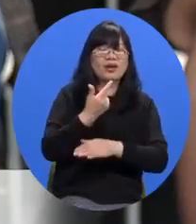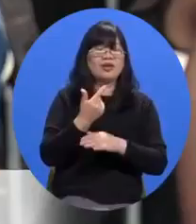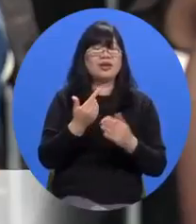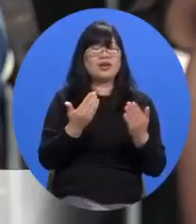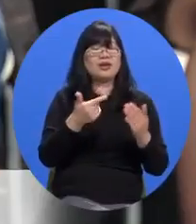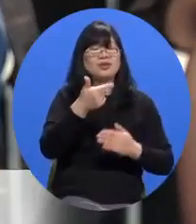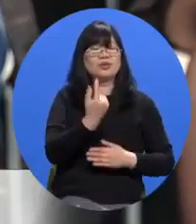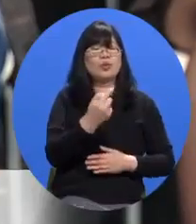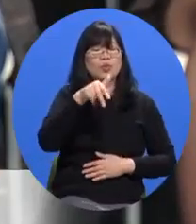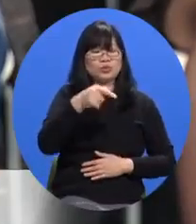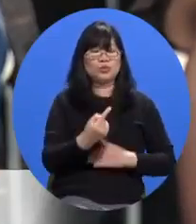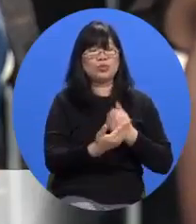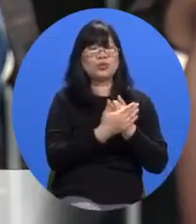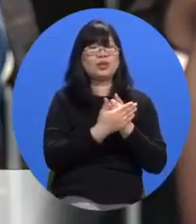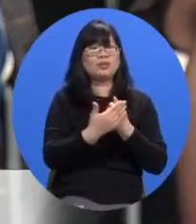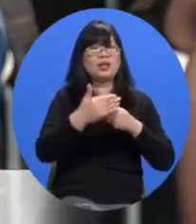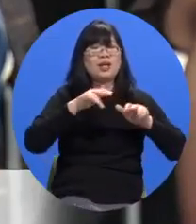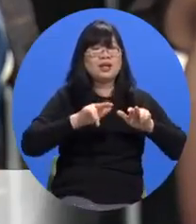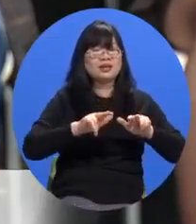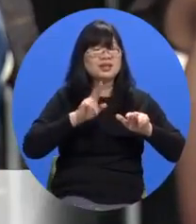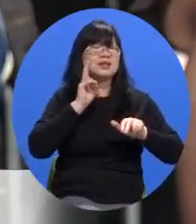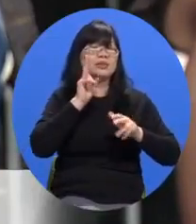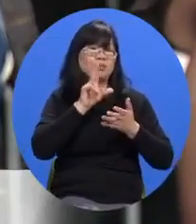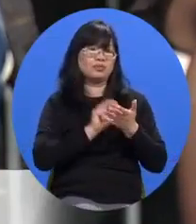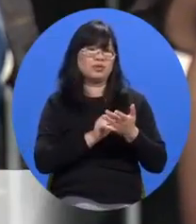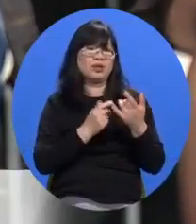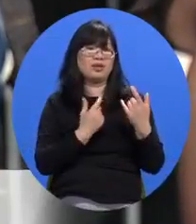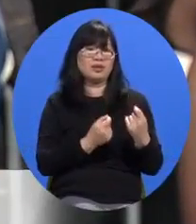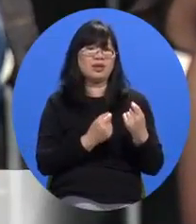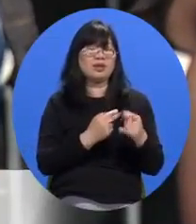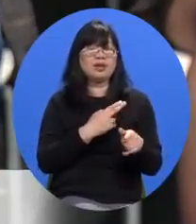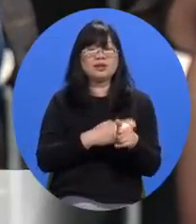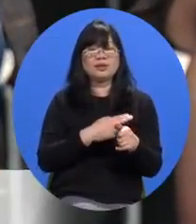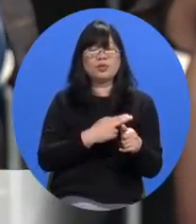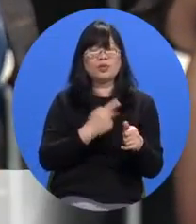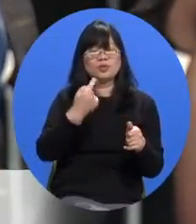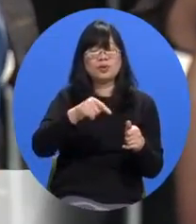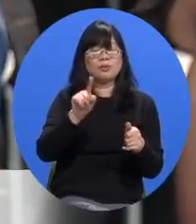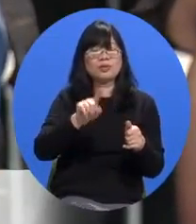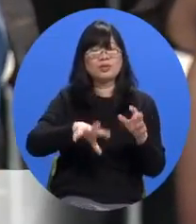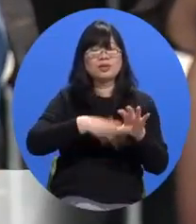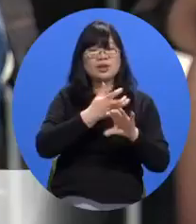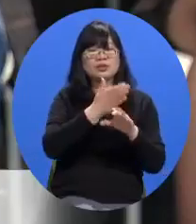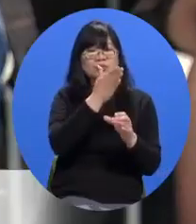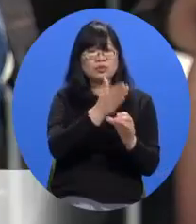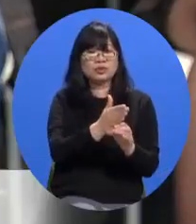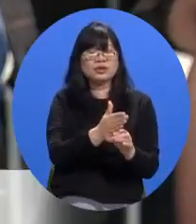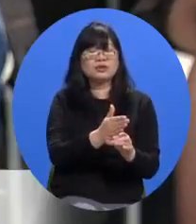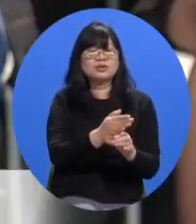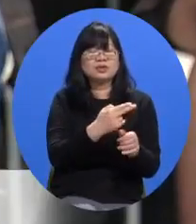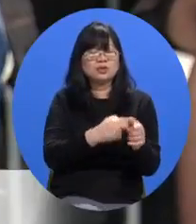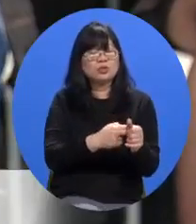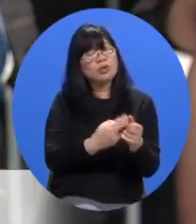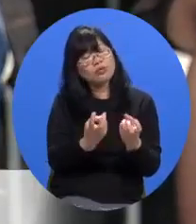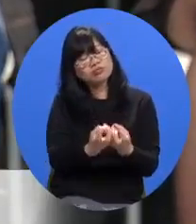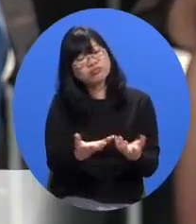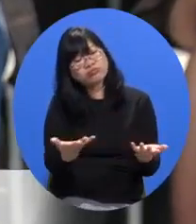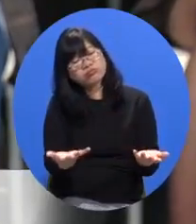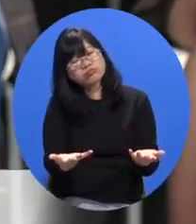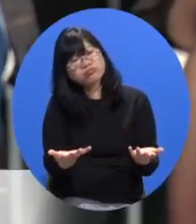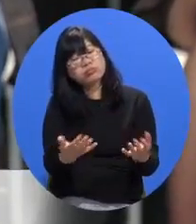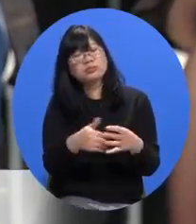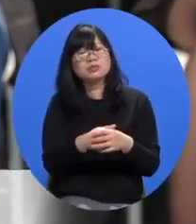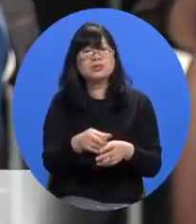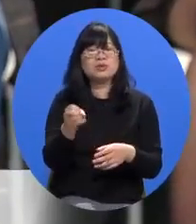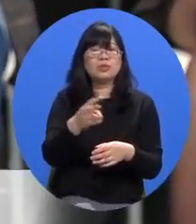그래서 이거는 좀 심각한 문제라고 보고요. 교육의 어떤 개혁의 중심은 교사일 수밖에 없습니다. 네,